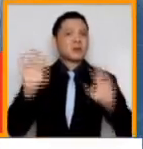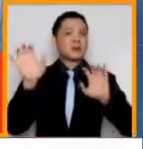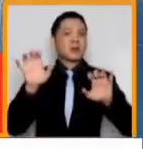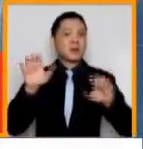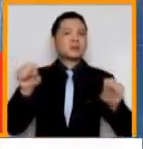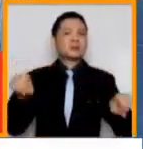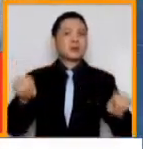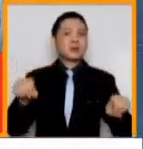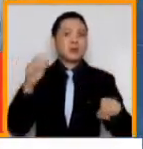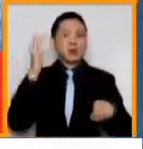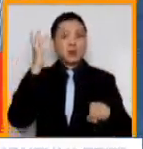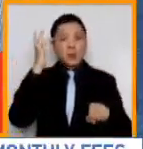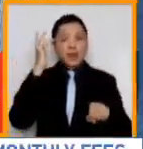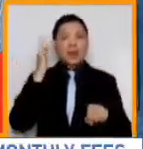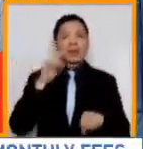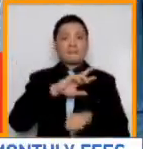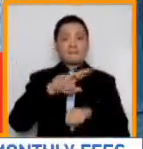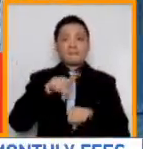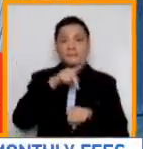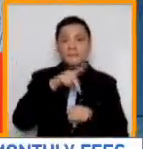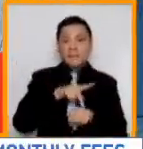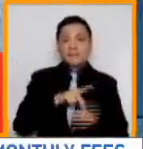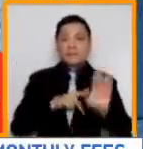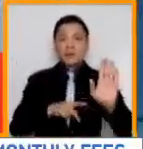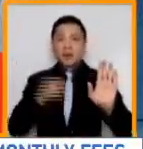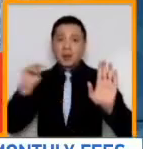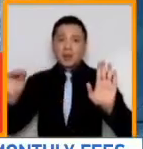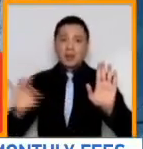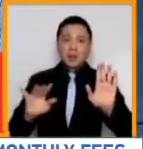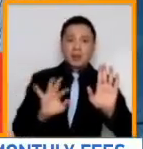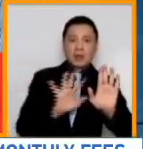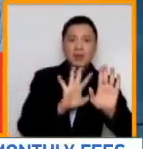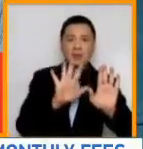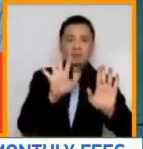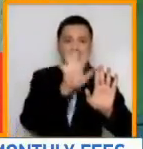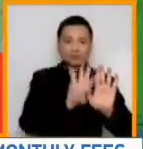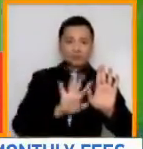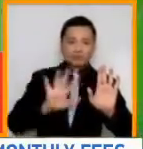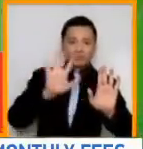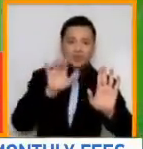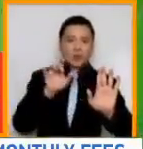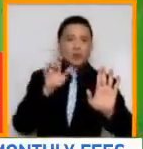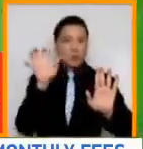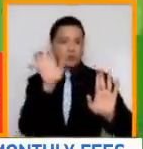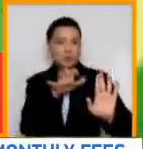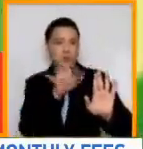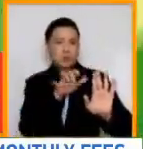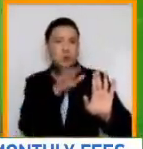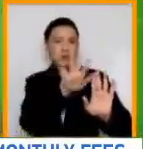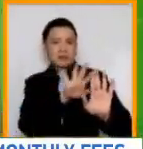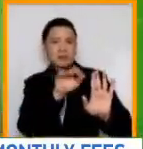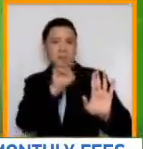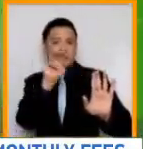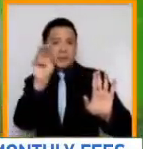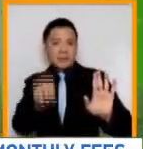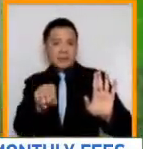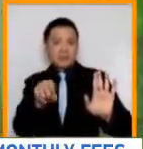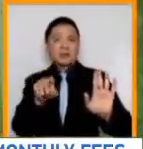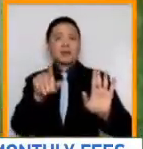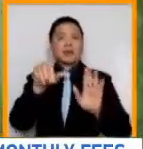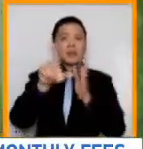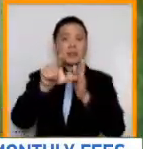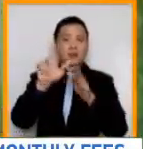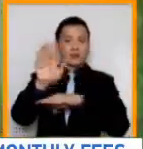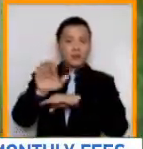habagat na umiiral sa buong Luzon. Kaya umaga pa lang maulan na sa Metro Manila. Mamayang hapon, may chance rin ng ulan